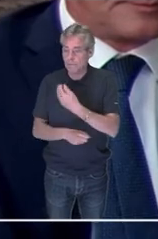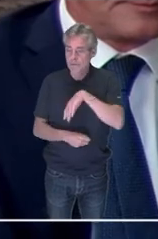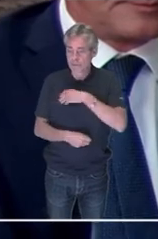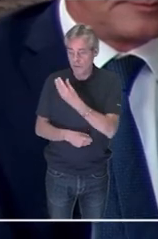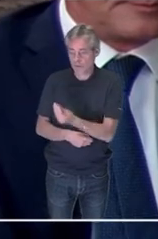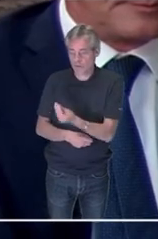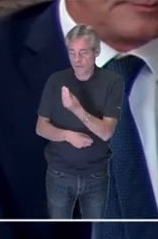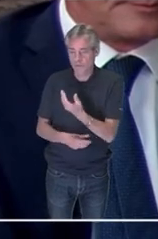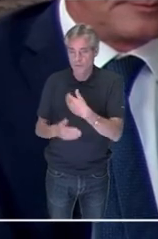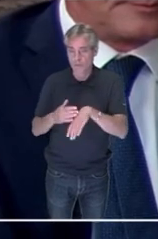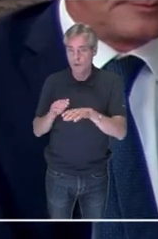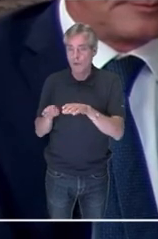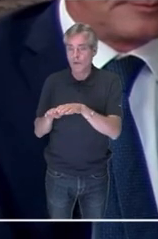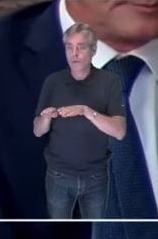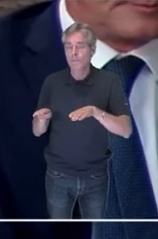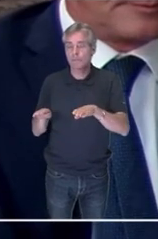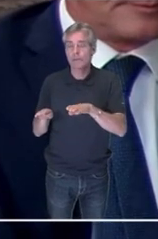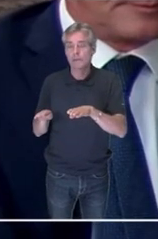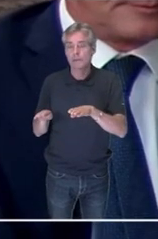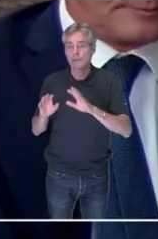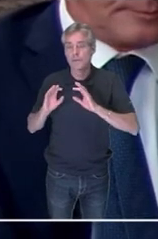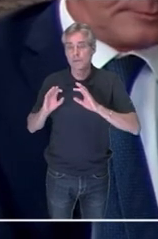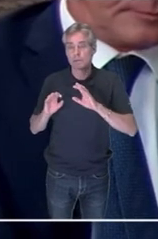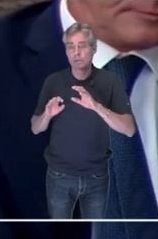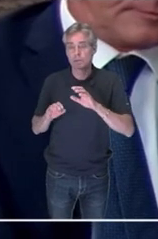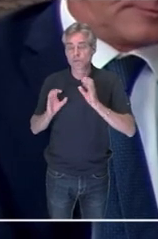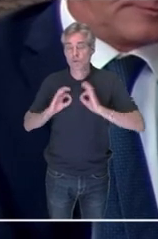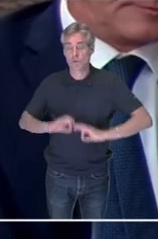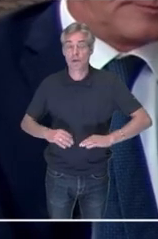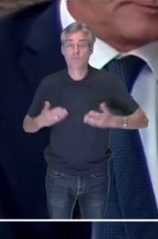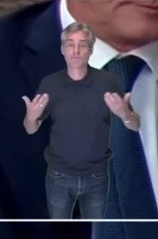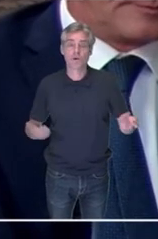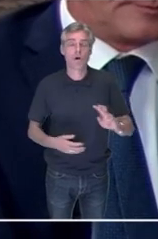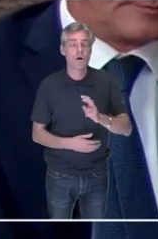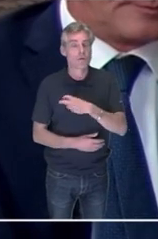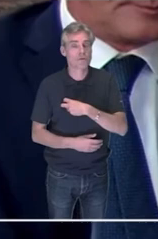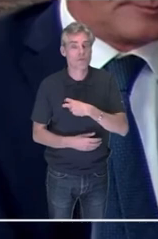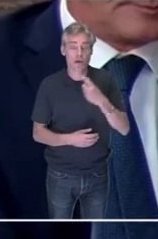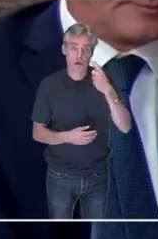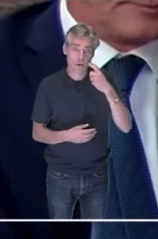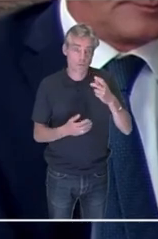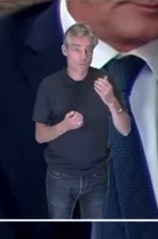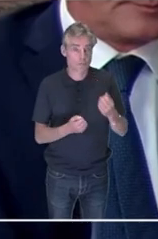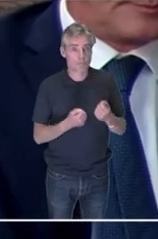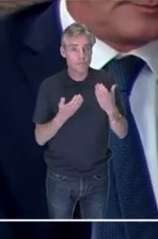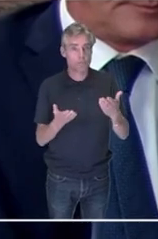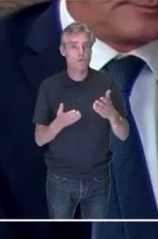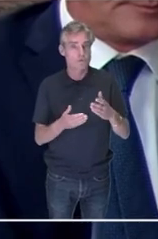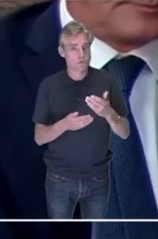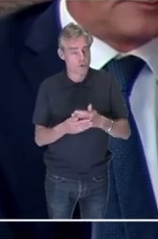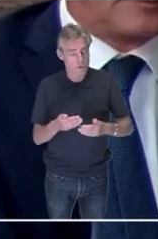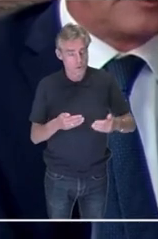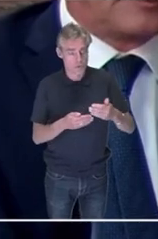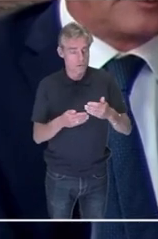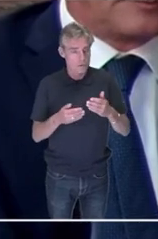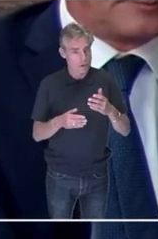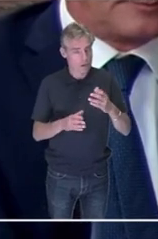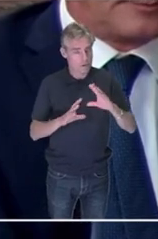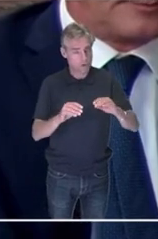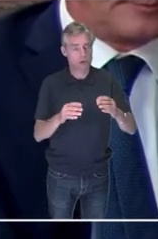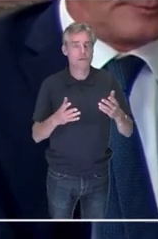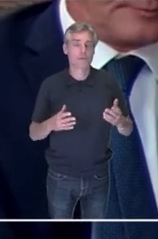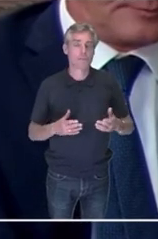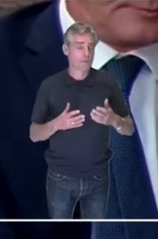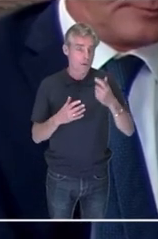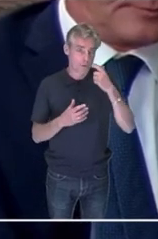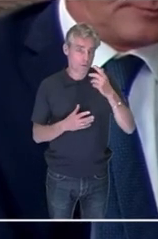d'enfants dans le périscolaire. Enfin, et j'en finirai par là pour nos propositions constructives, nous pensons qu'il est